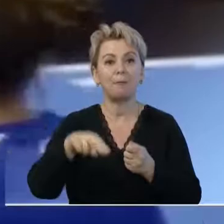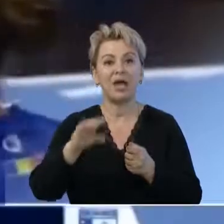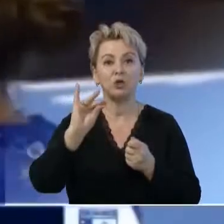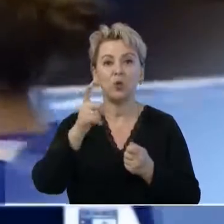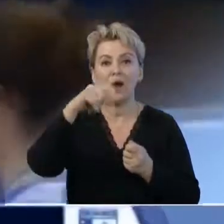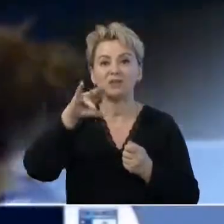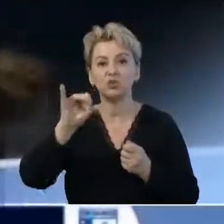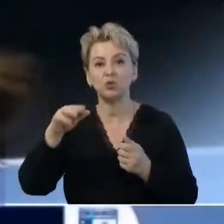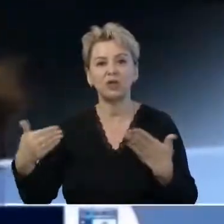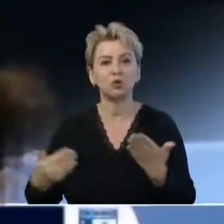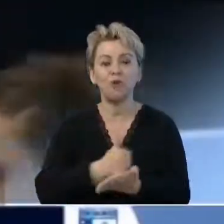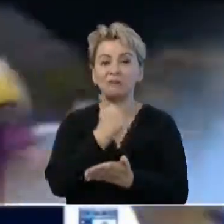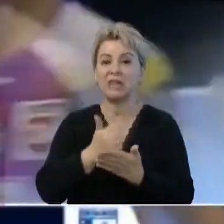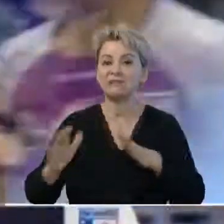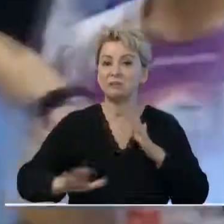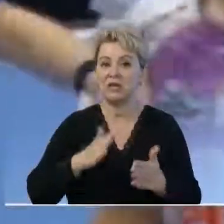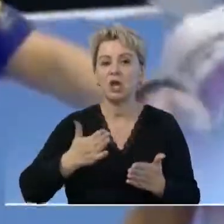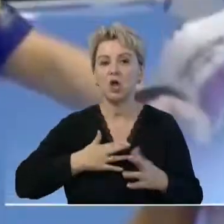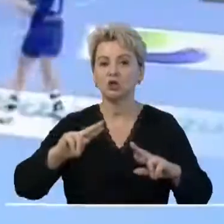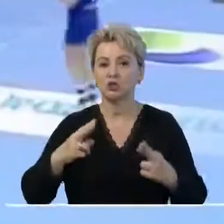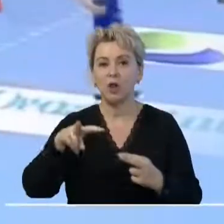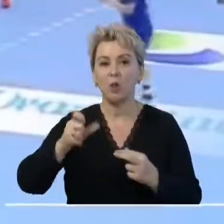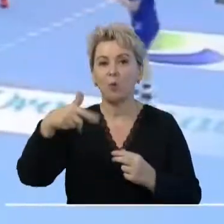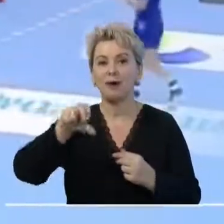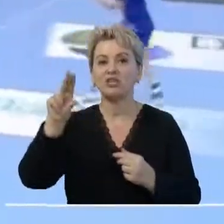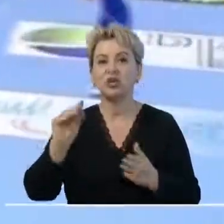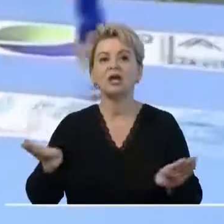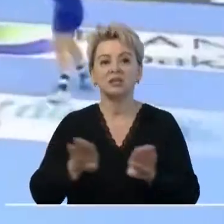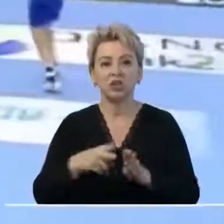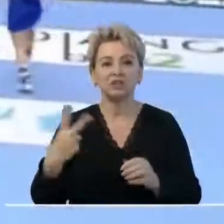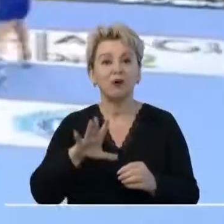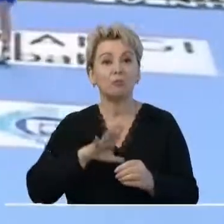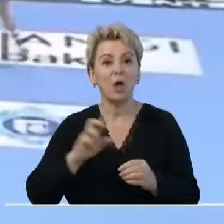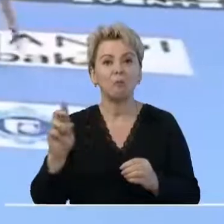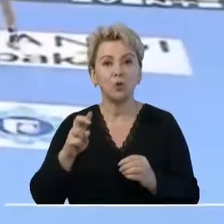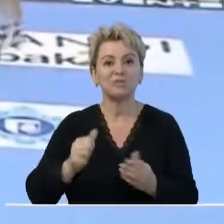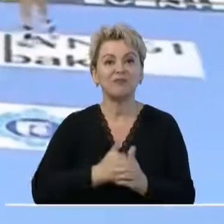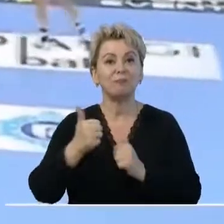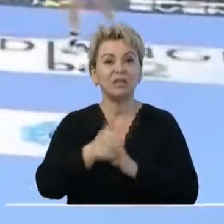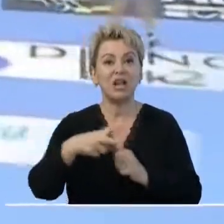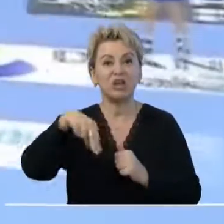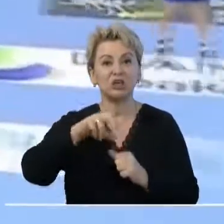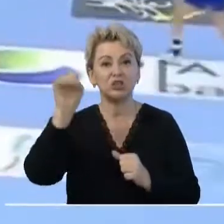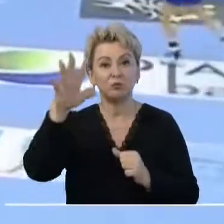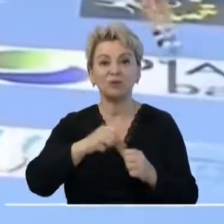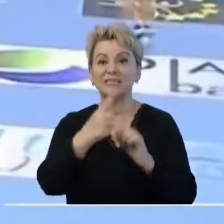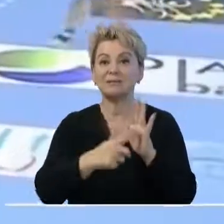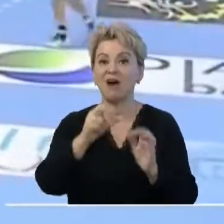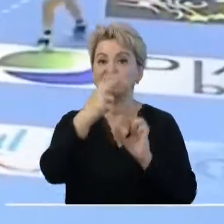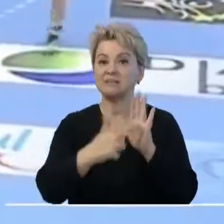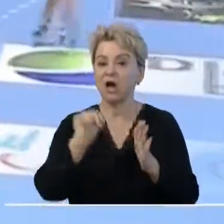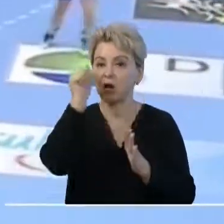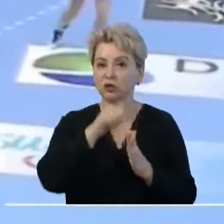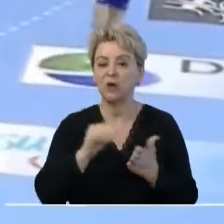Пера Юхансена. С новым главным тренером нашего клуба Лобач также дважды становилась бронзовым призером Лиги чемпионов в 17 и 18